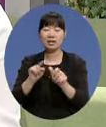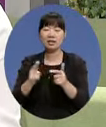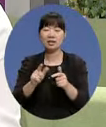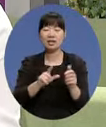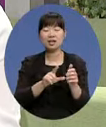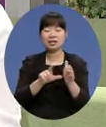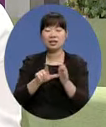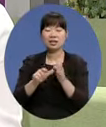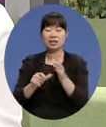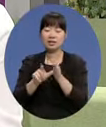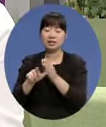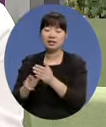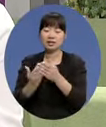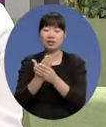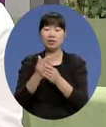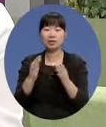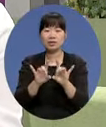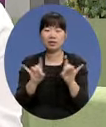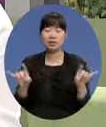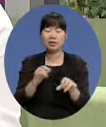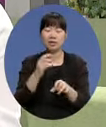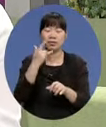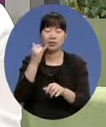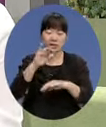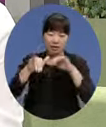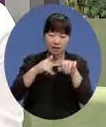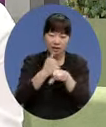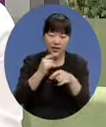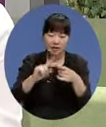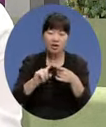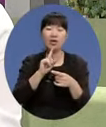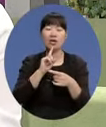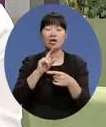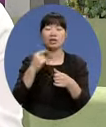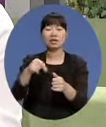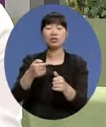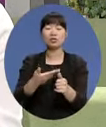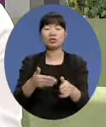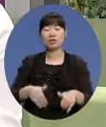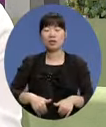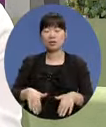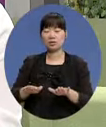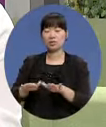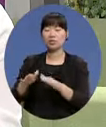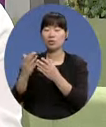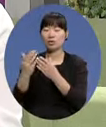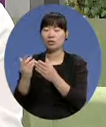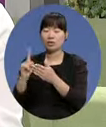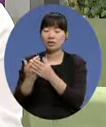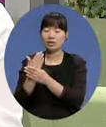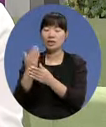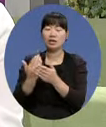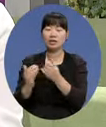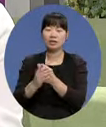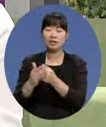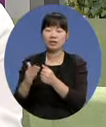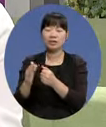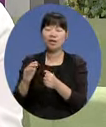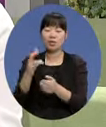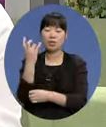개입하셔서 원칙을 세워주는 것이죠. 그래서 이런 경우도 어떤 사고가 생긴 거잖아요. 사건이 생겼을 때 적절하게 개입하셔서 원칙을 잡아주시고, 뭐